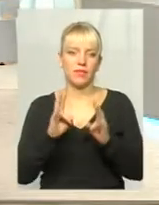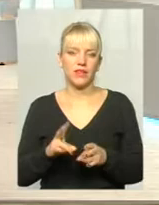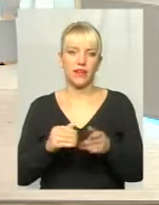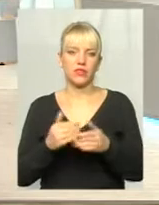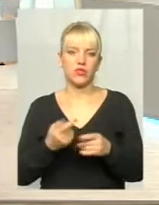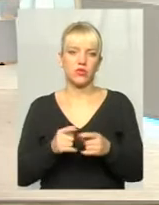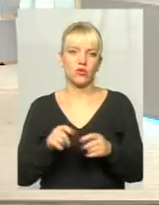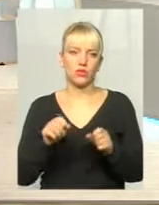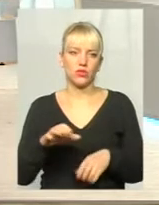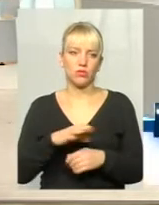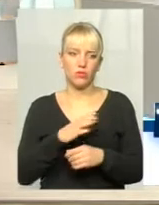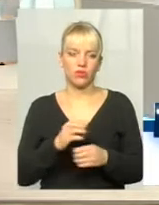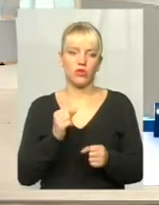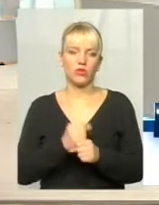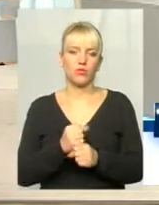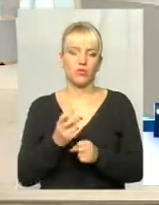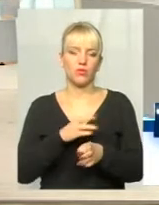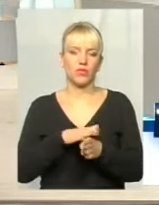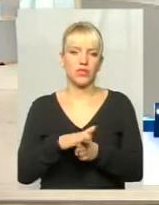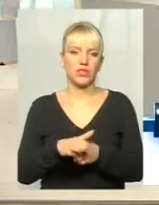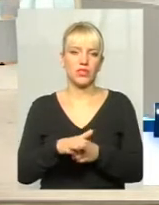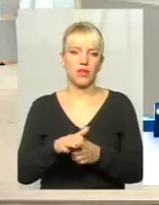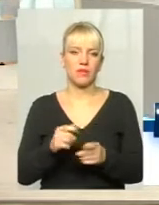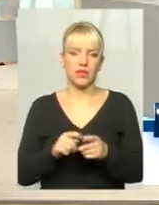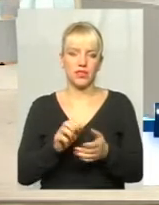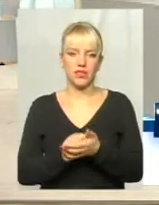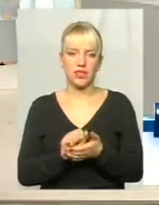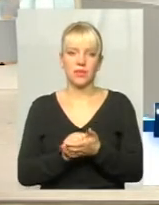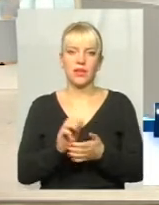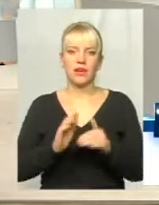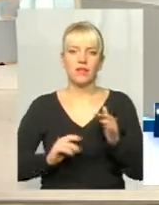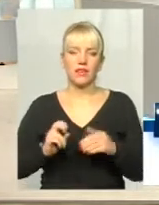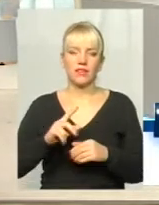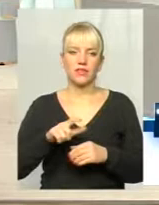бути. Роботою повинні займатися фахівці.